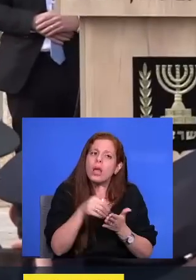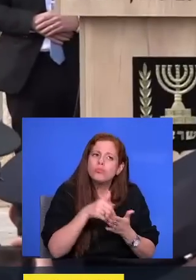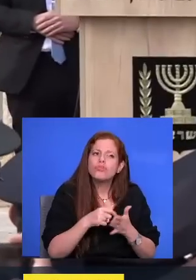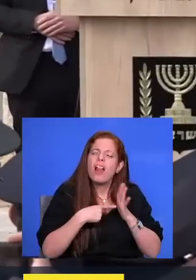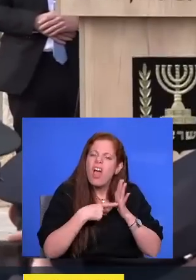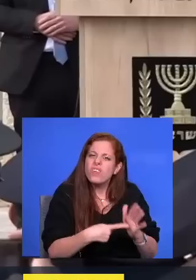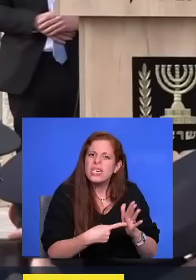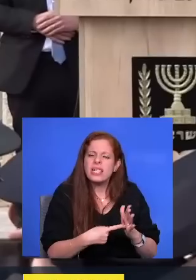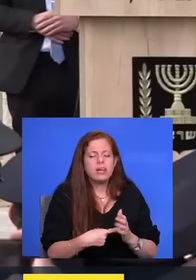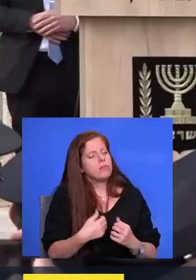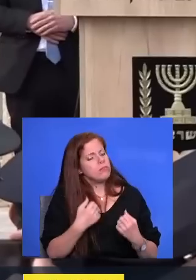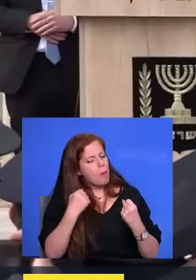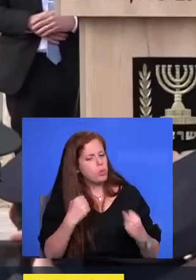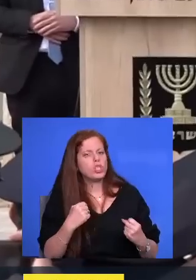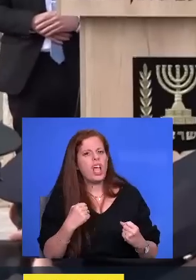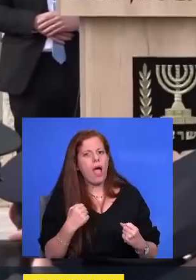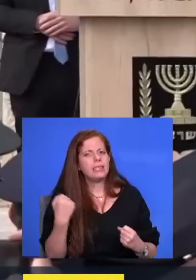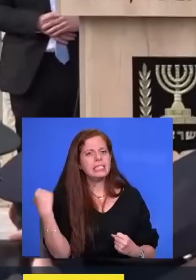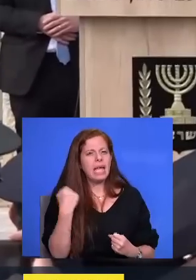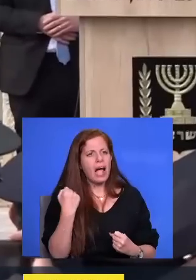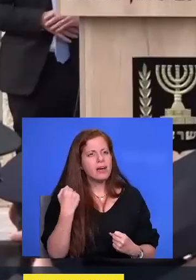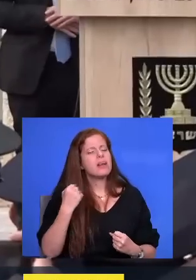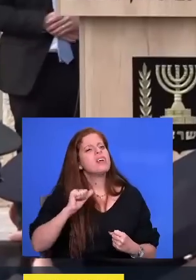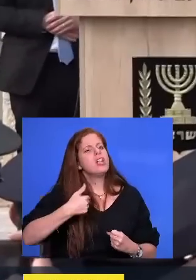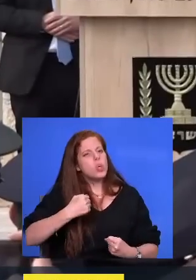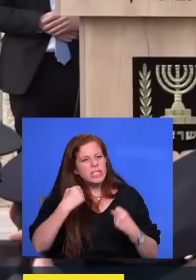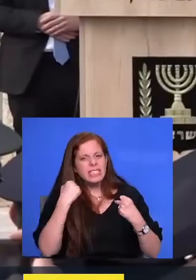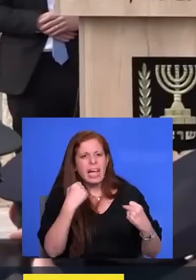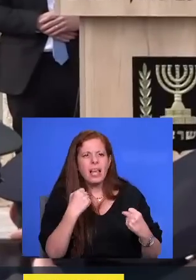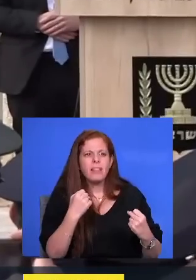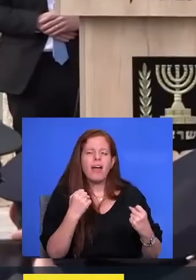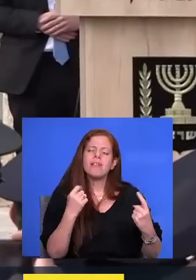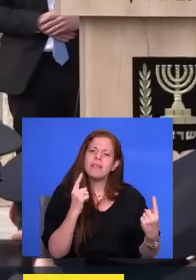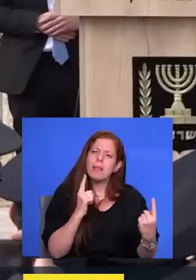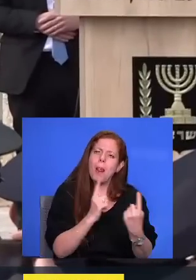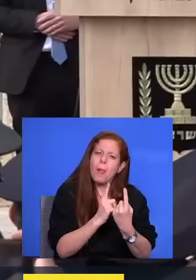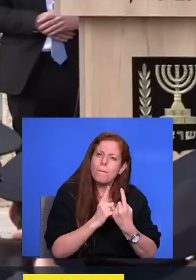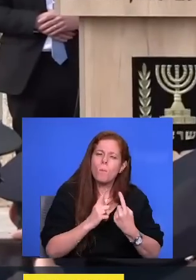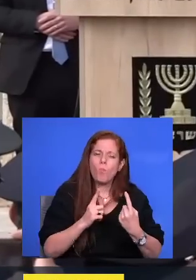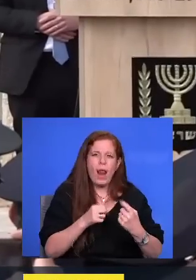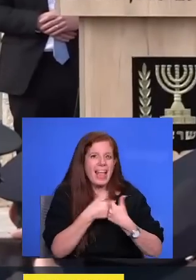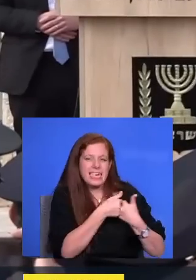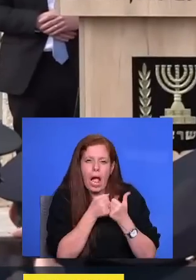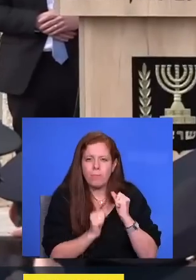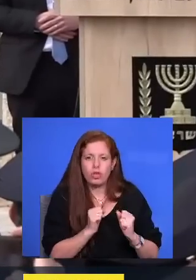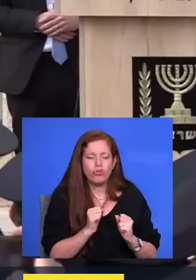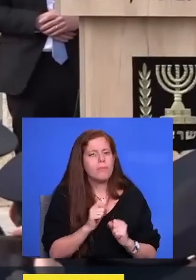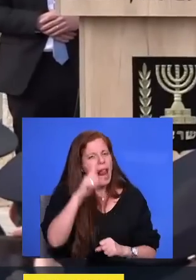להפגין עמוד שדרה חזק, להיות סלע איתן אל מול הרוחות המנשבות, לעמוד על דעתכם